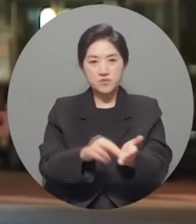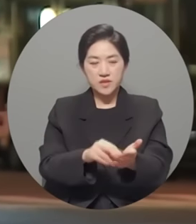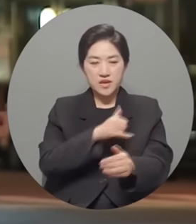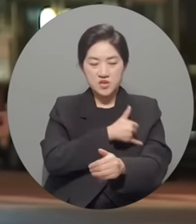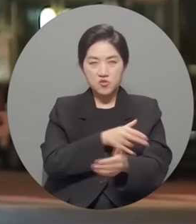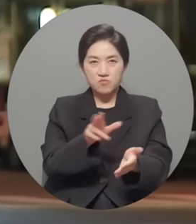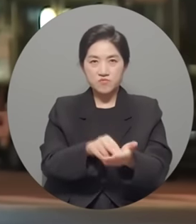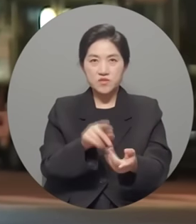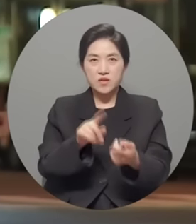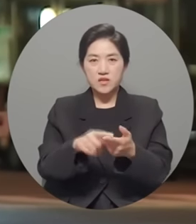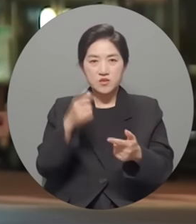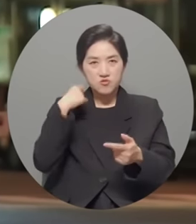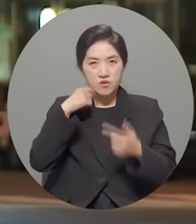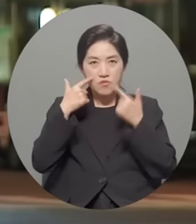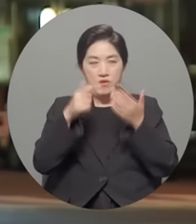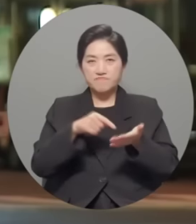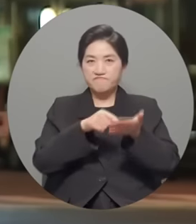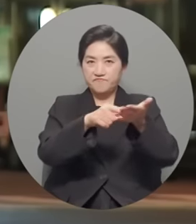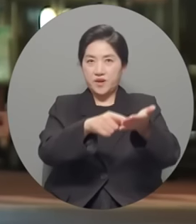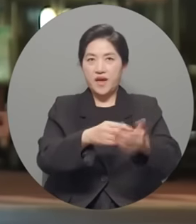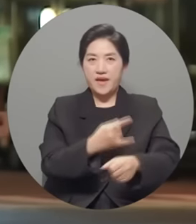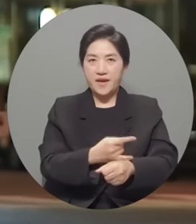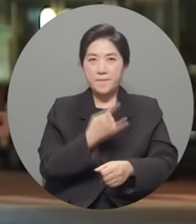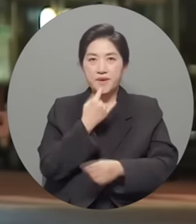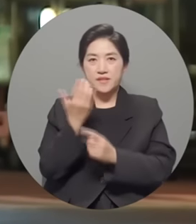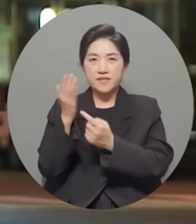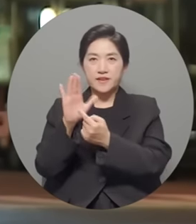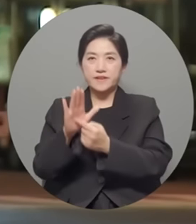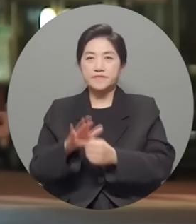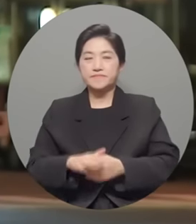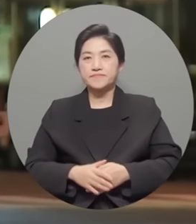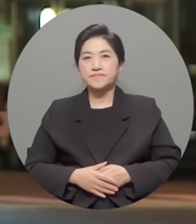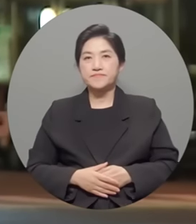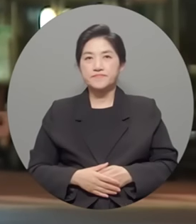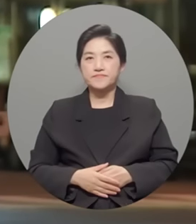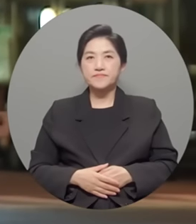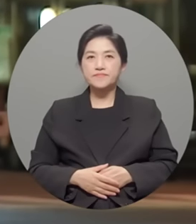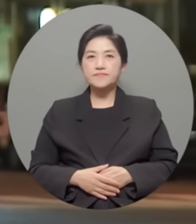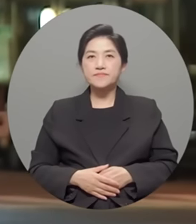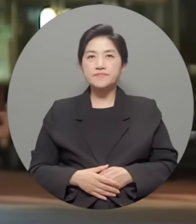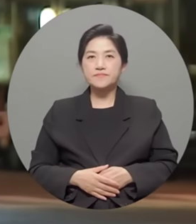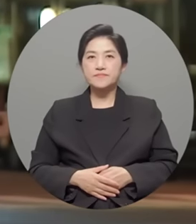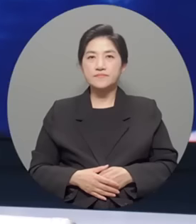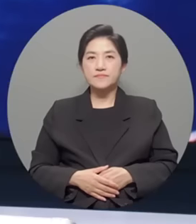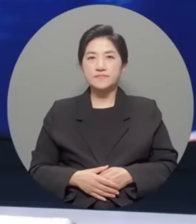문제를 분명하게 제기할 것이라고 밝혔습니다. 워싱턴에서 MBC 뉴스 김수진입니다.